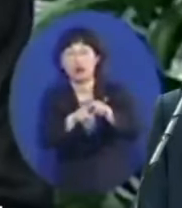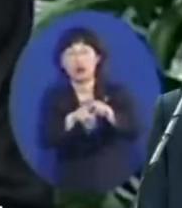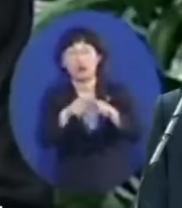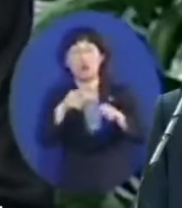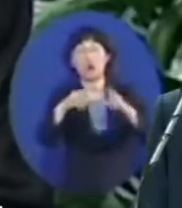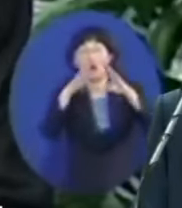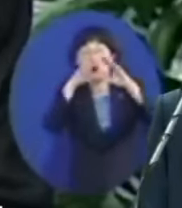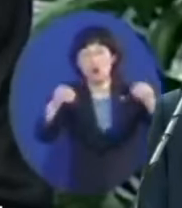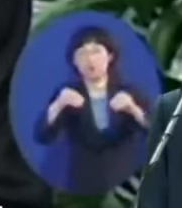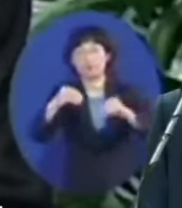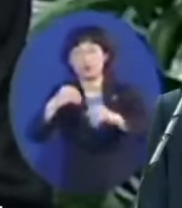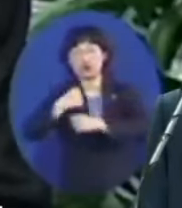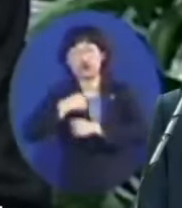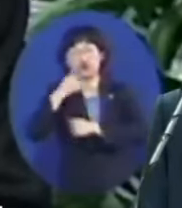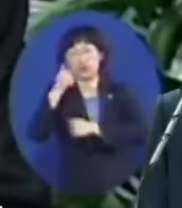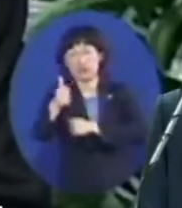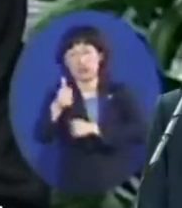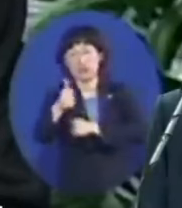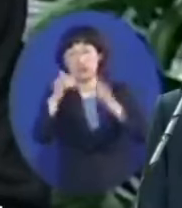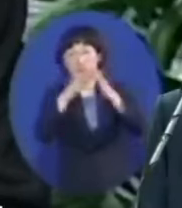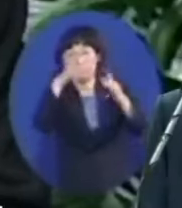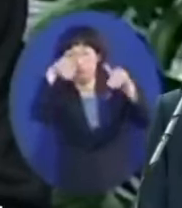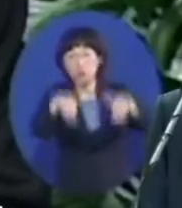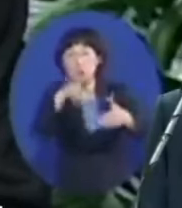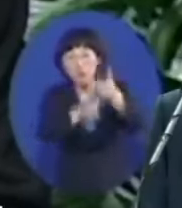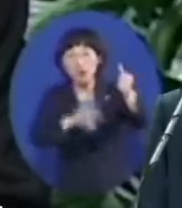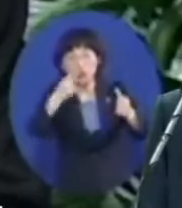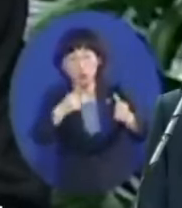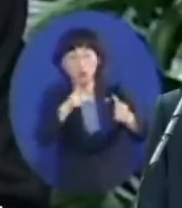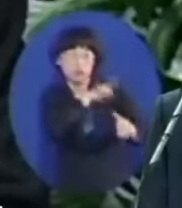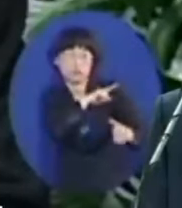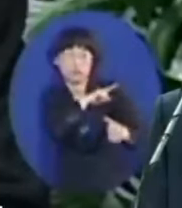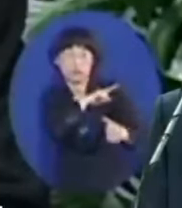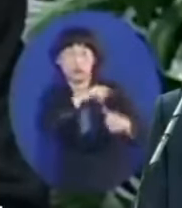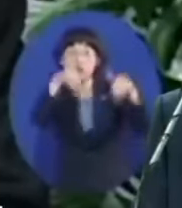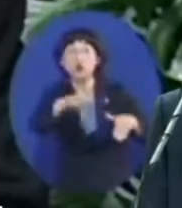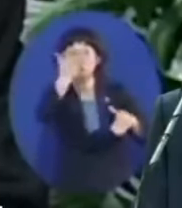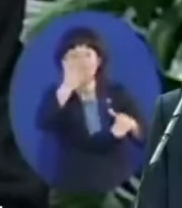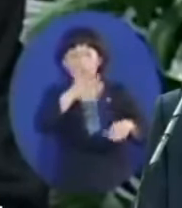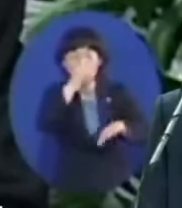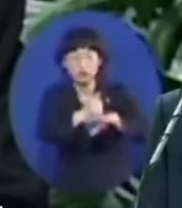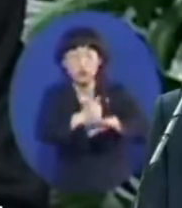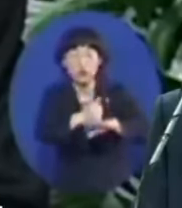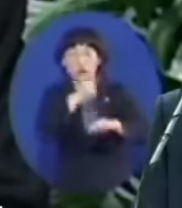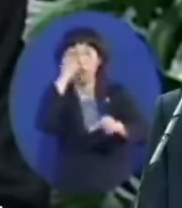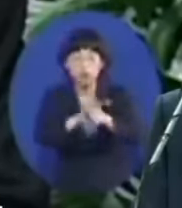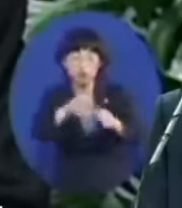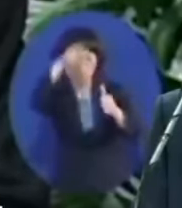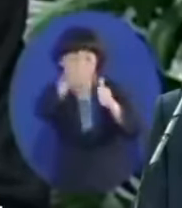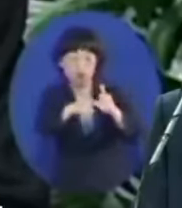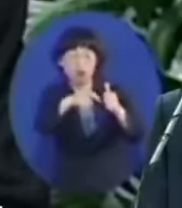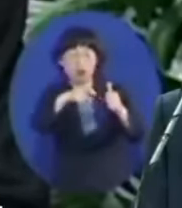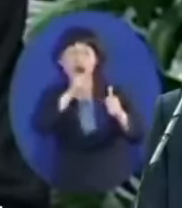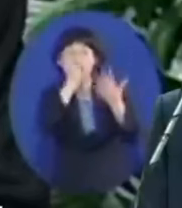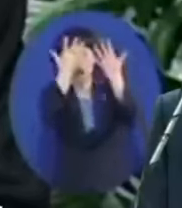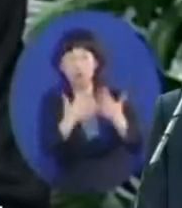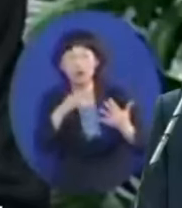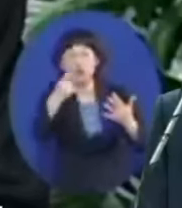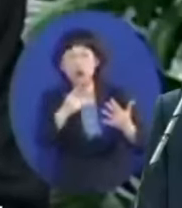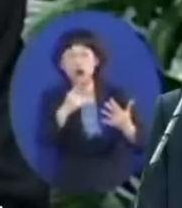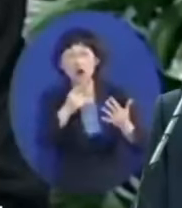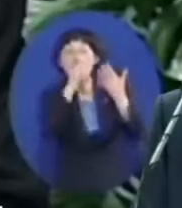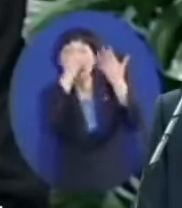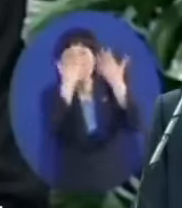동안에도 주님이 함께 하심으로 종 중에도 1등 종이 되었고, 억울한 누명을 쓰고 감방에 들어갔을 때도 감옥에도 주님이 같이